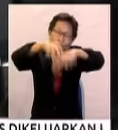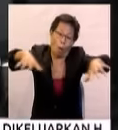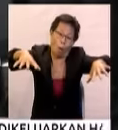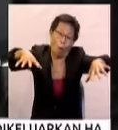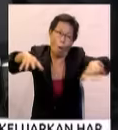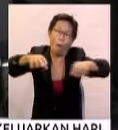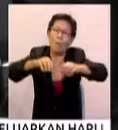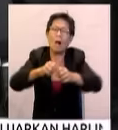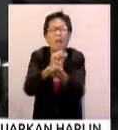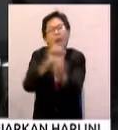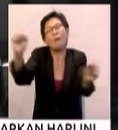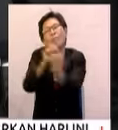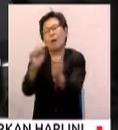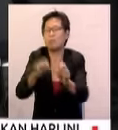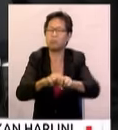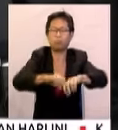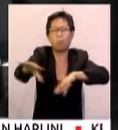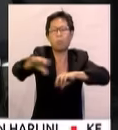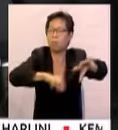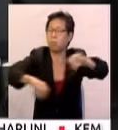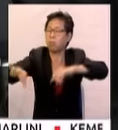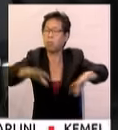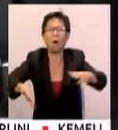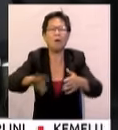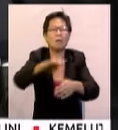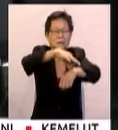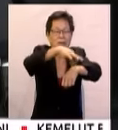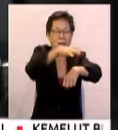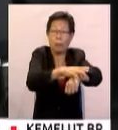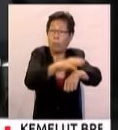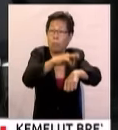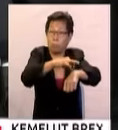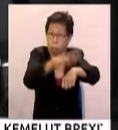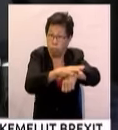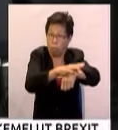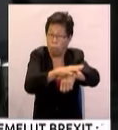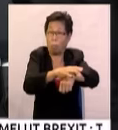Dan nyamuk berwolbachia ini adalah satu inovasi